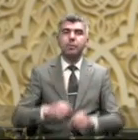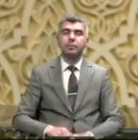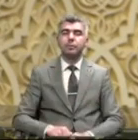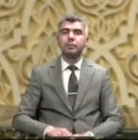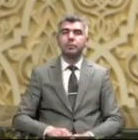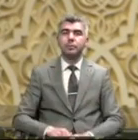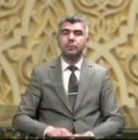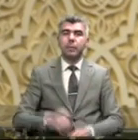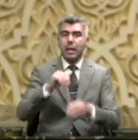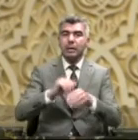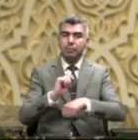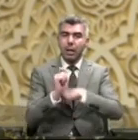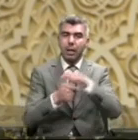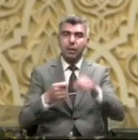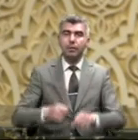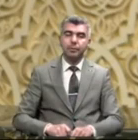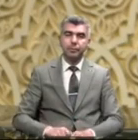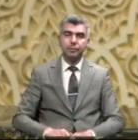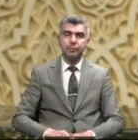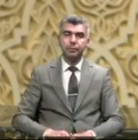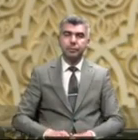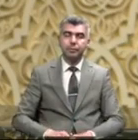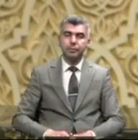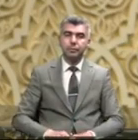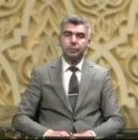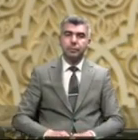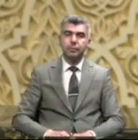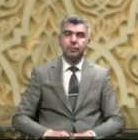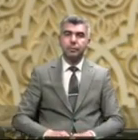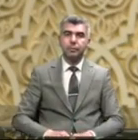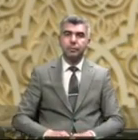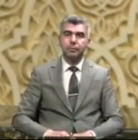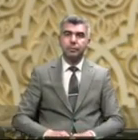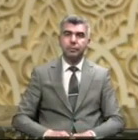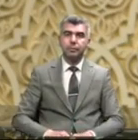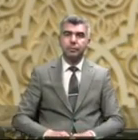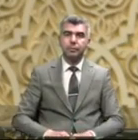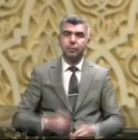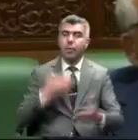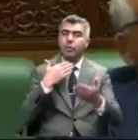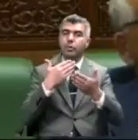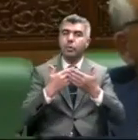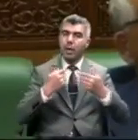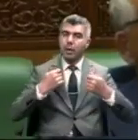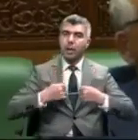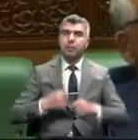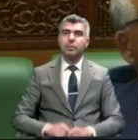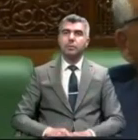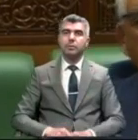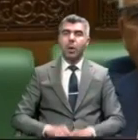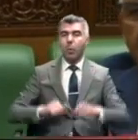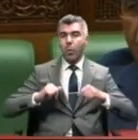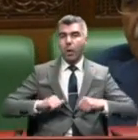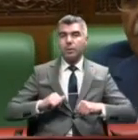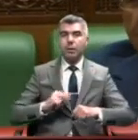الفريق الحركي تفضل السيد رئيس فريق شكرا سيد الرئيس السيده